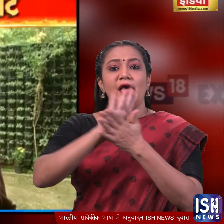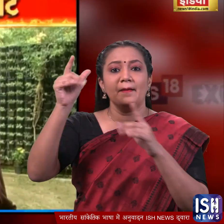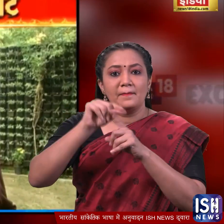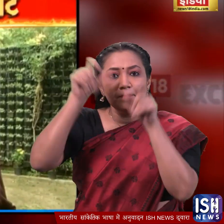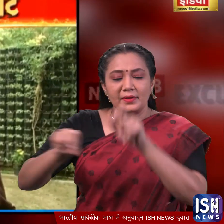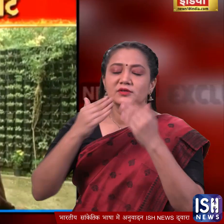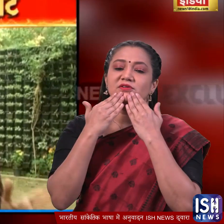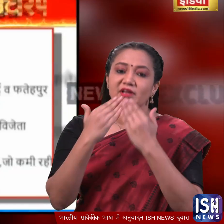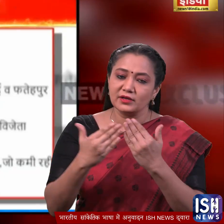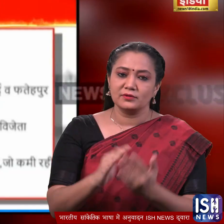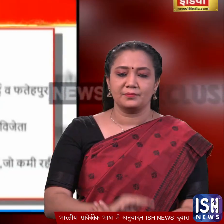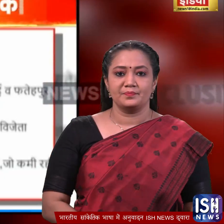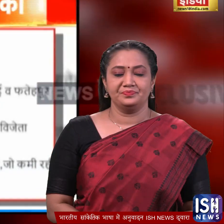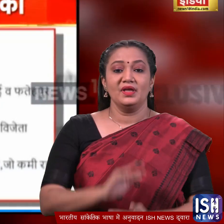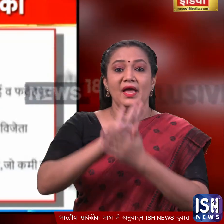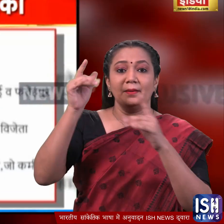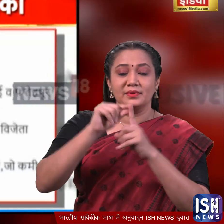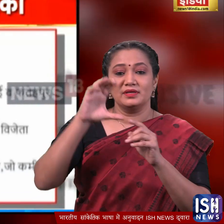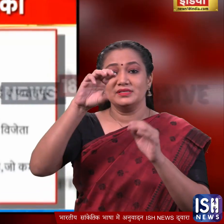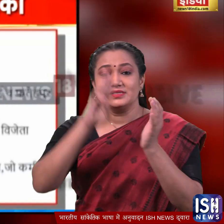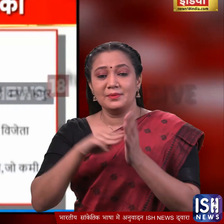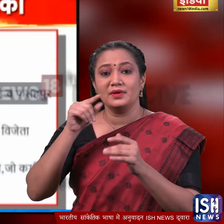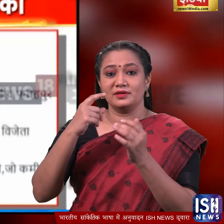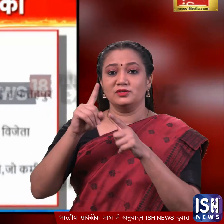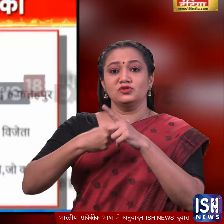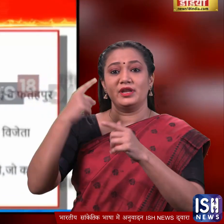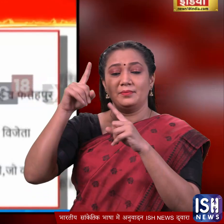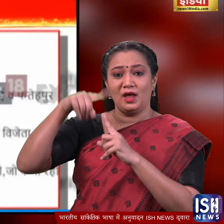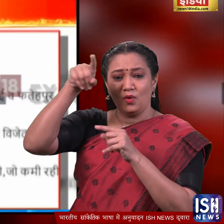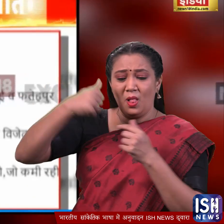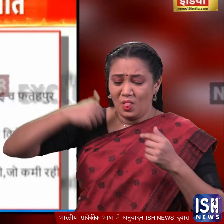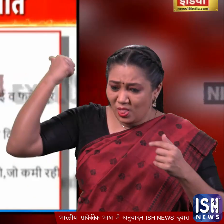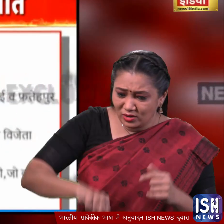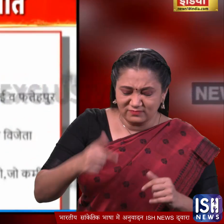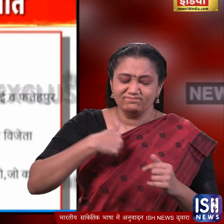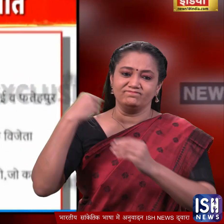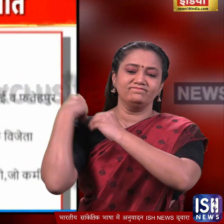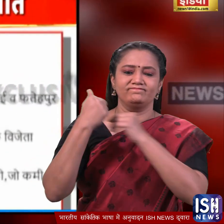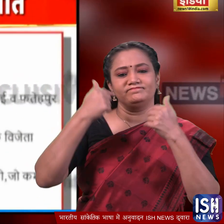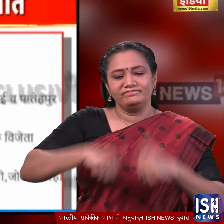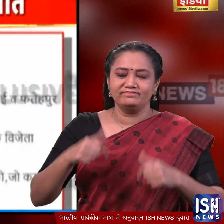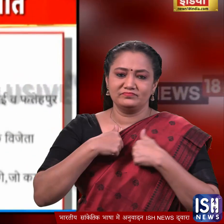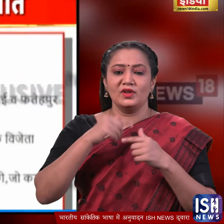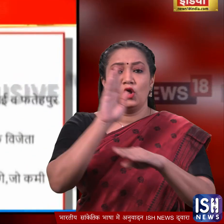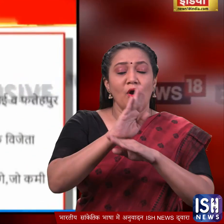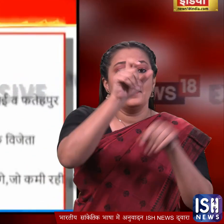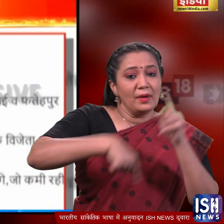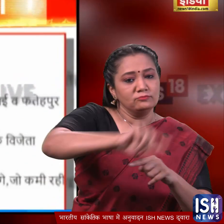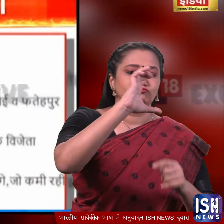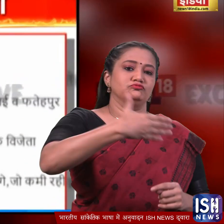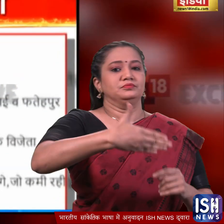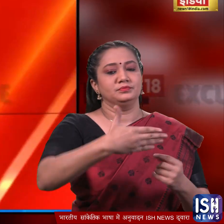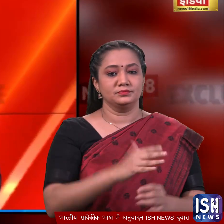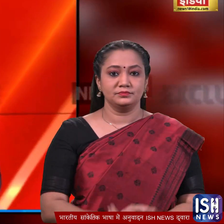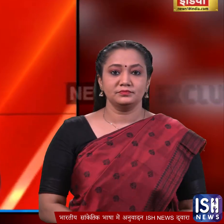की जनता को धन्यवाद देना चाहता हूं। वहीं हिमाचल प्रदेश के मुख्यमंत्री जयराम ठाकुर ने इस हार की जिम्मेदारी ली और जीते हुए कांग्रेस उम्मीदवारों को